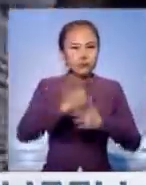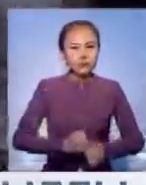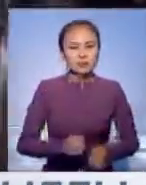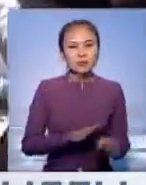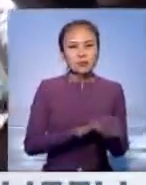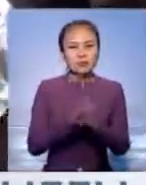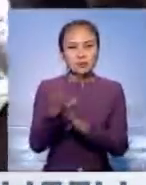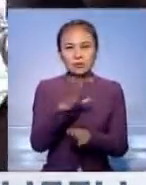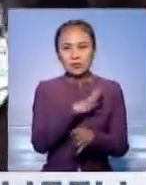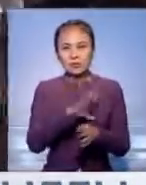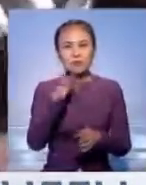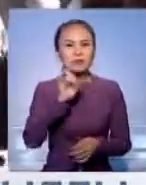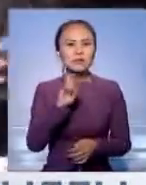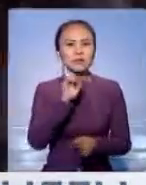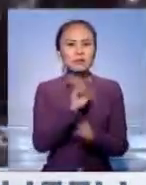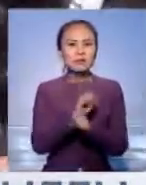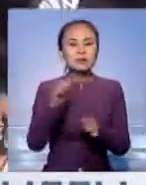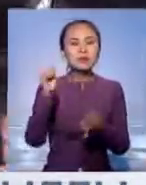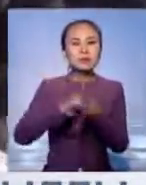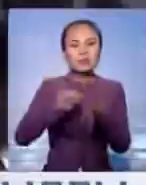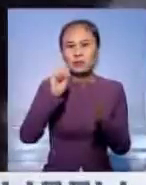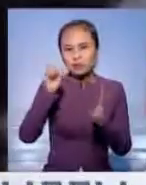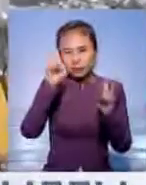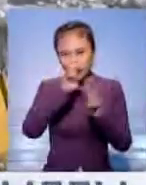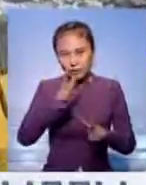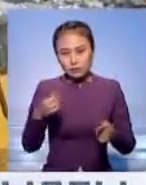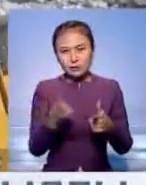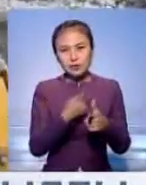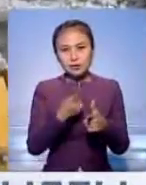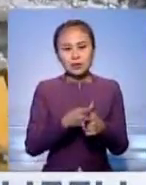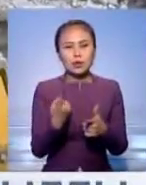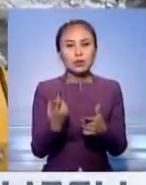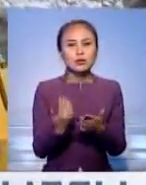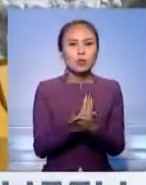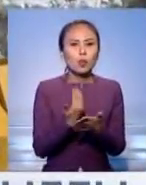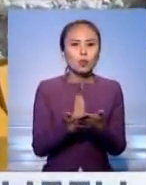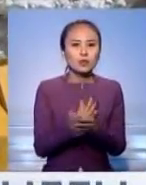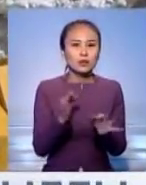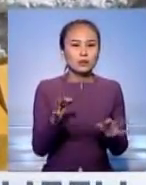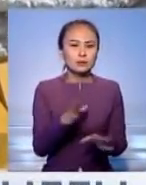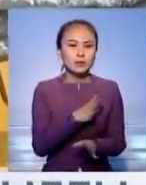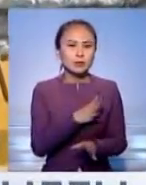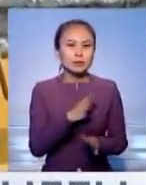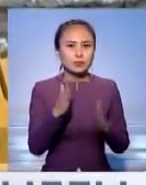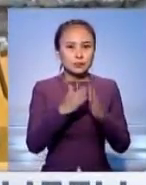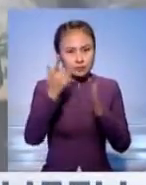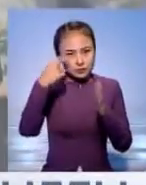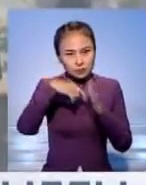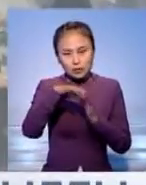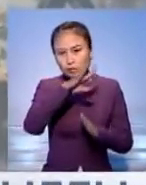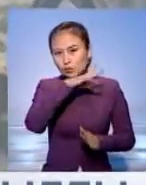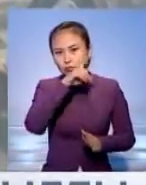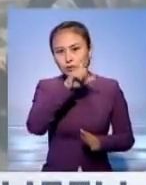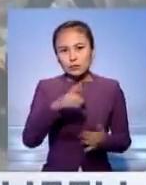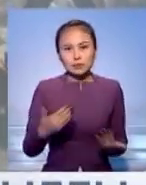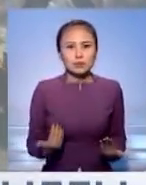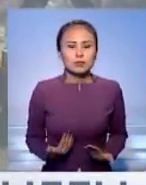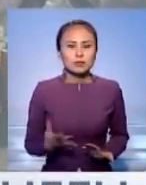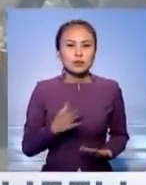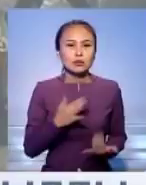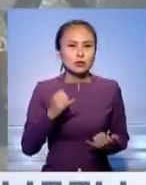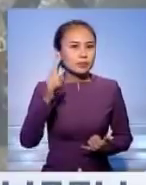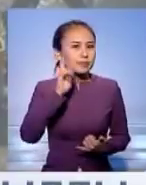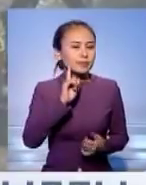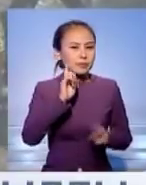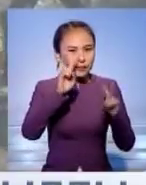қалмай қирады. Әзірге жарылыстың неден болғаны белгісіз. Ақпарат құралдарының хабарлауынша, қоймай болған үйде көптеген адам тұрып жатқан.